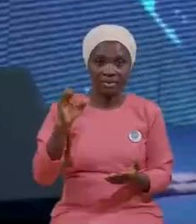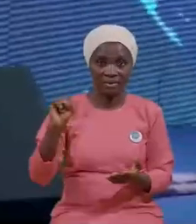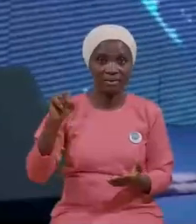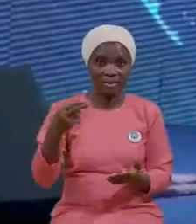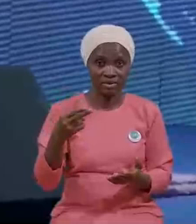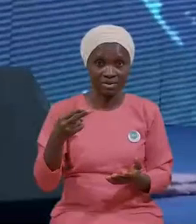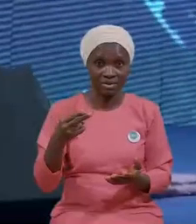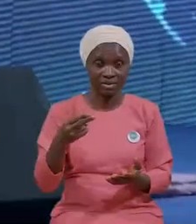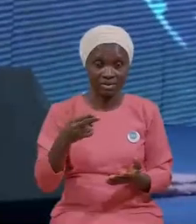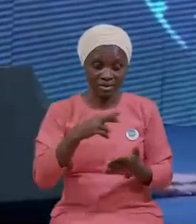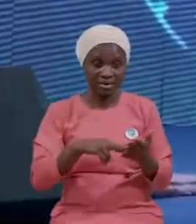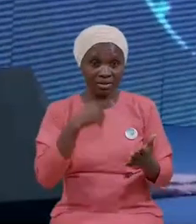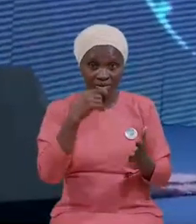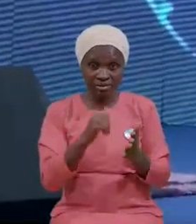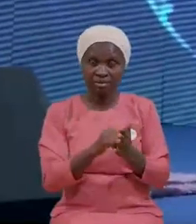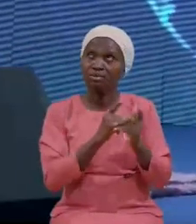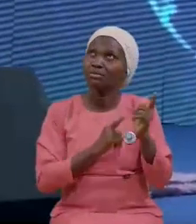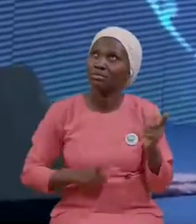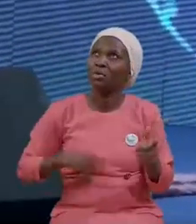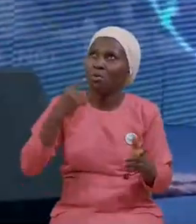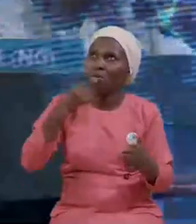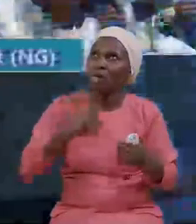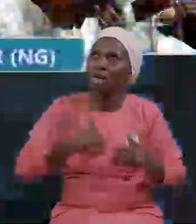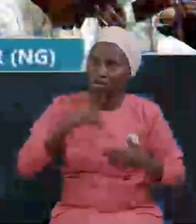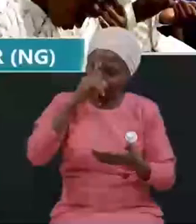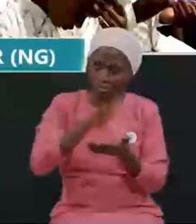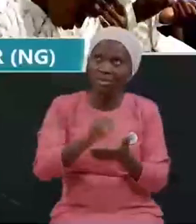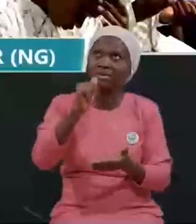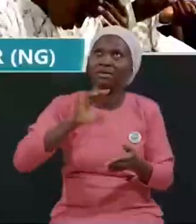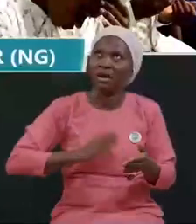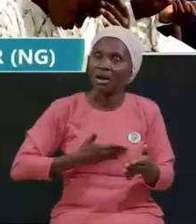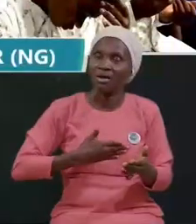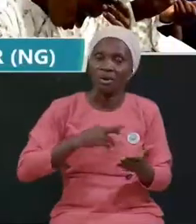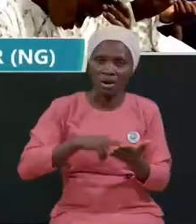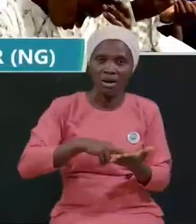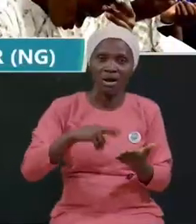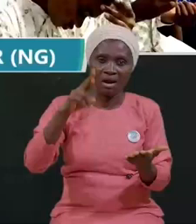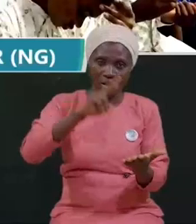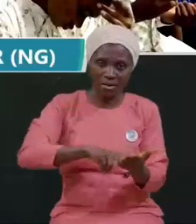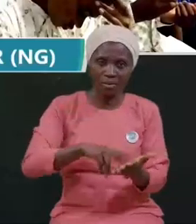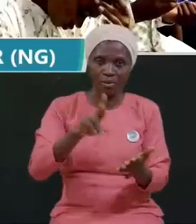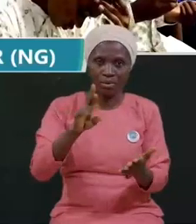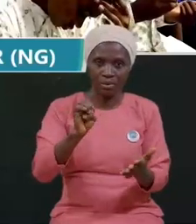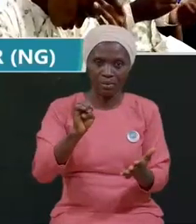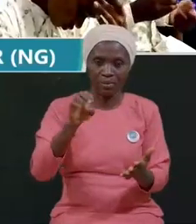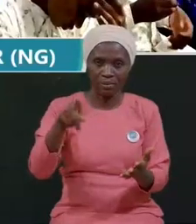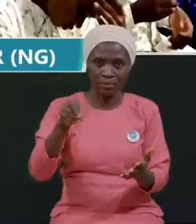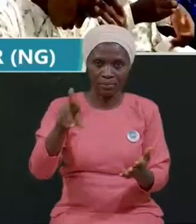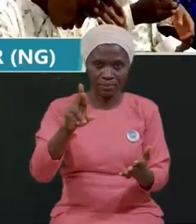Aussi, Esaïe a-t-il dit, Seigneur, qui a cru à notre prédication? Dans le verset 17.